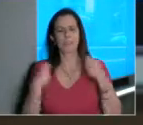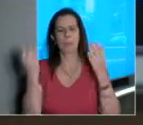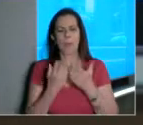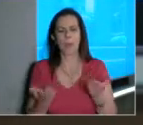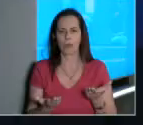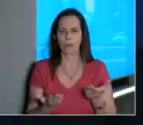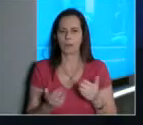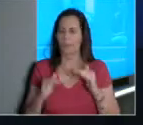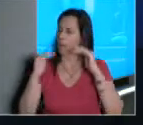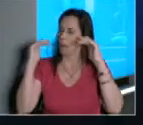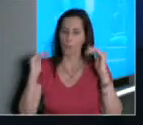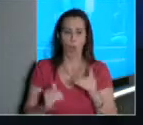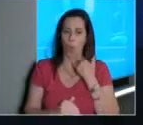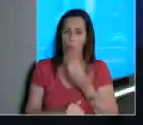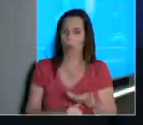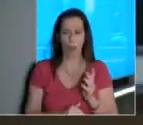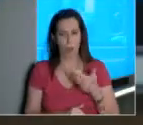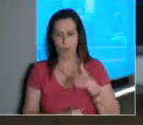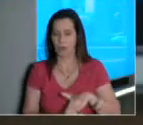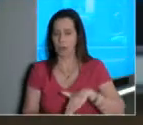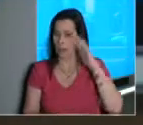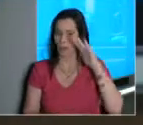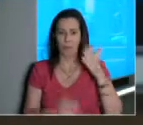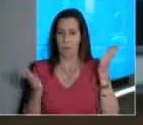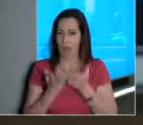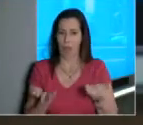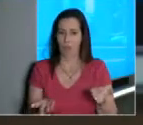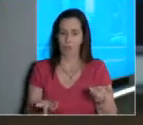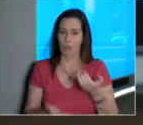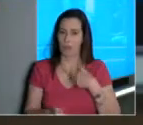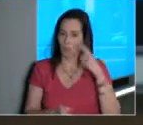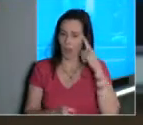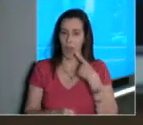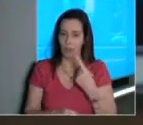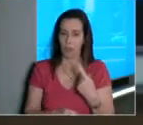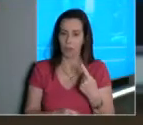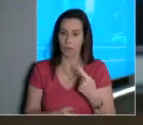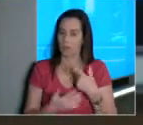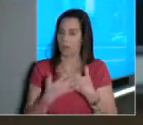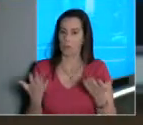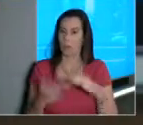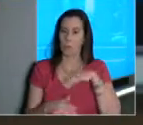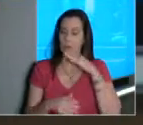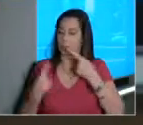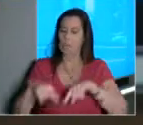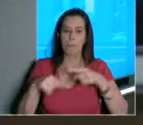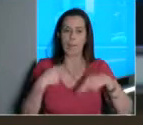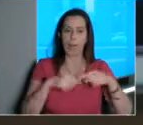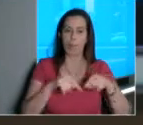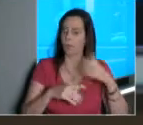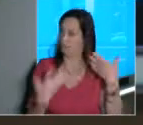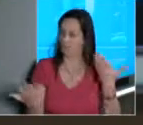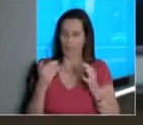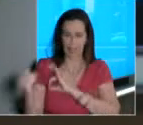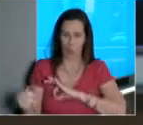באילת? ברמה מאוד גרועה. אני גדלתי, נולדתי שם, אוקיי? אני יודעת להגיד לכם, אין מספיק מגמות, אין